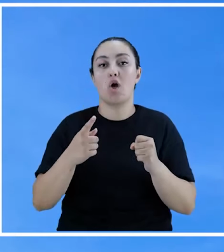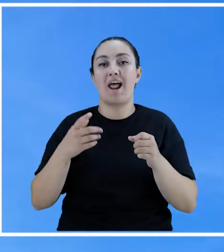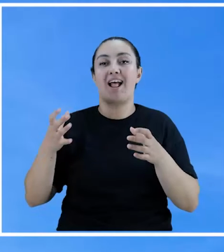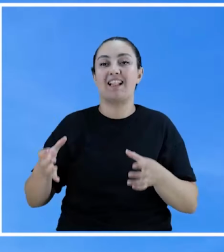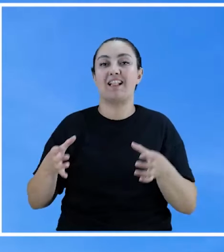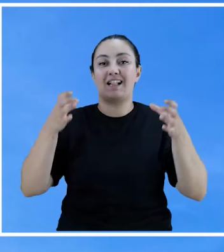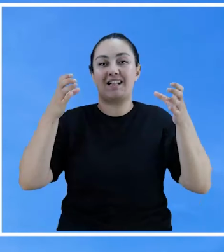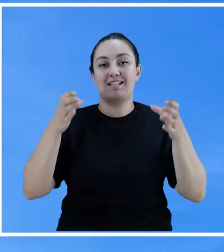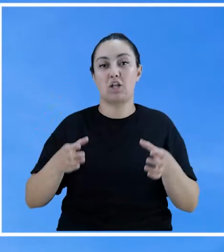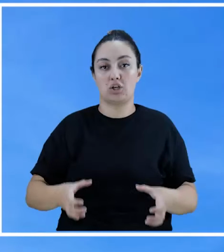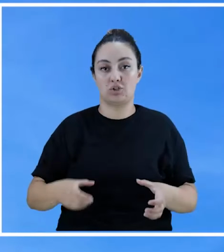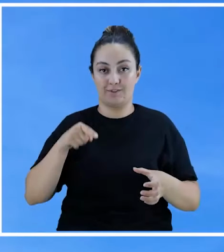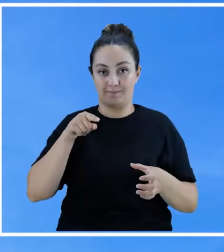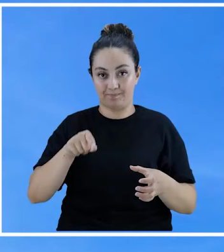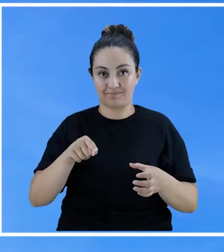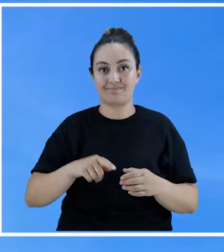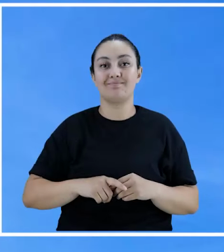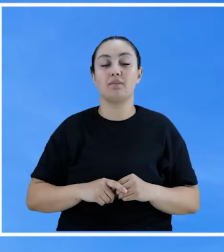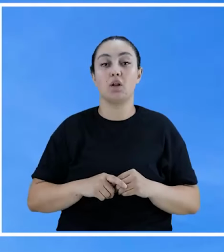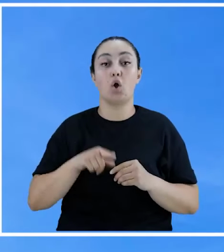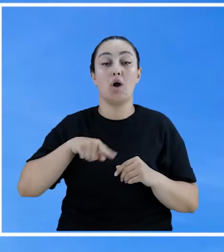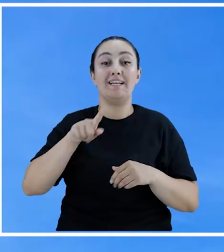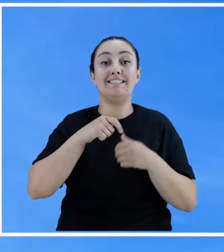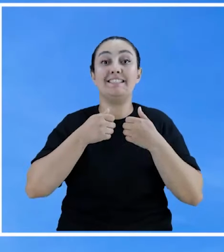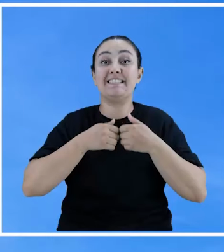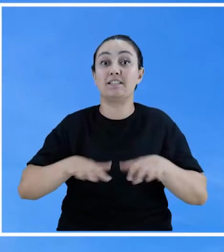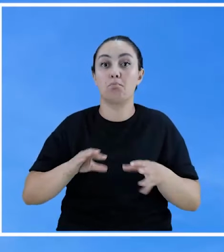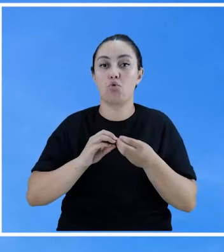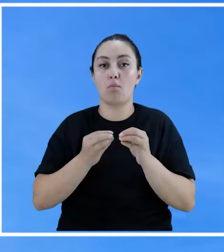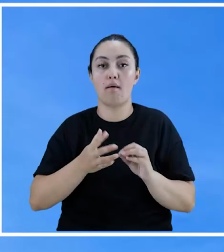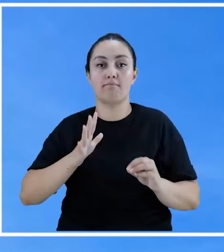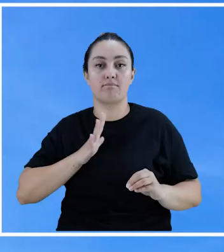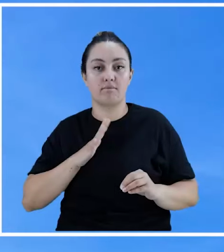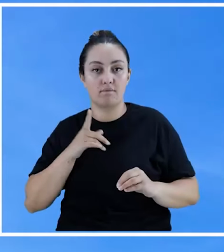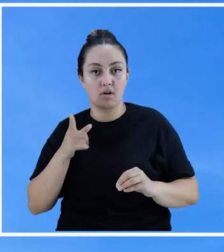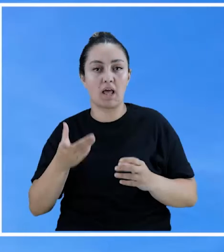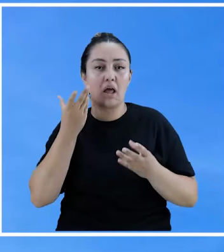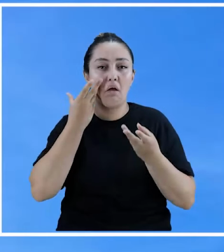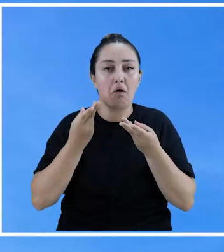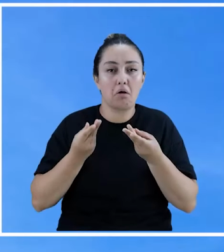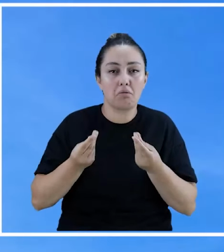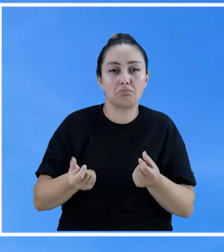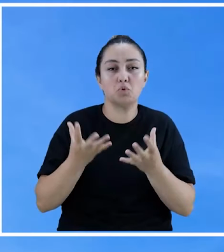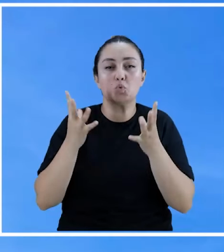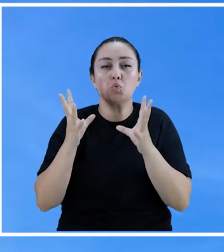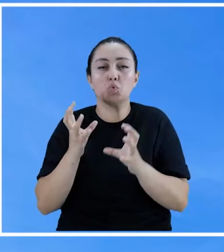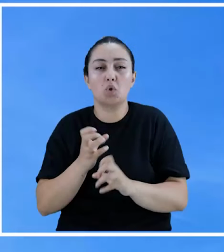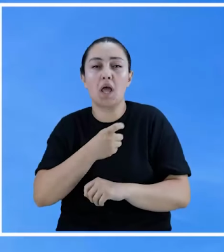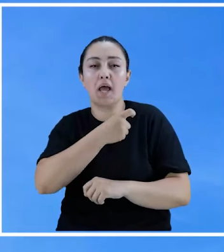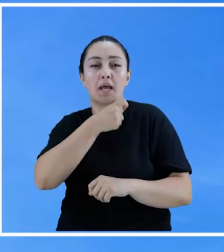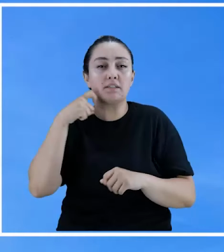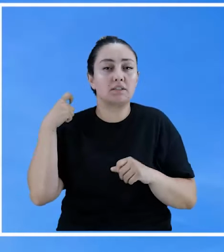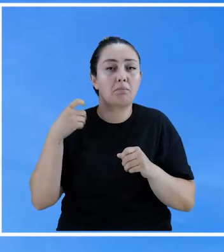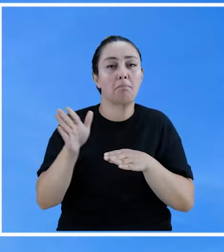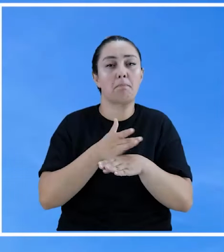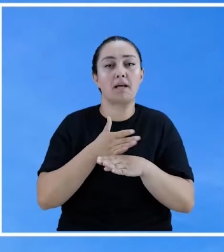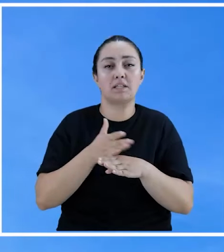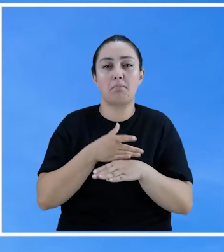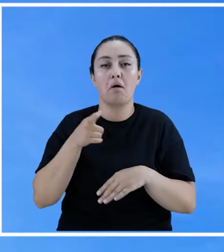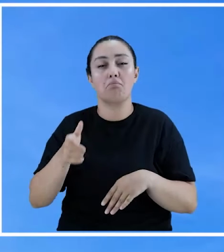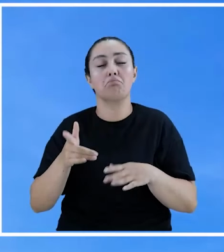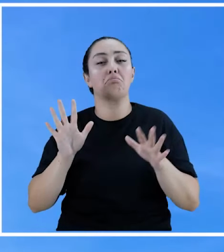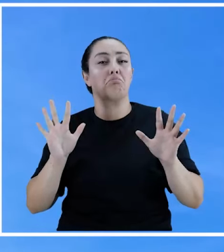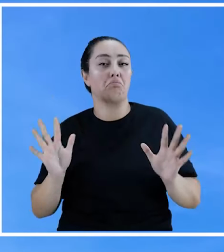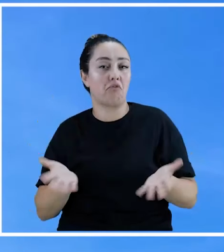sistemlerin ya da taşıyıcı sistemlerde problem var, kesilmiş, ezilmiş ya da çürüme gerçekleşmiş